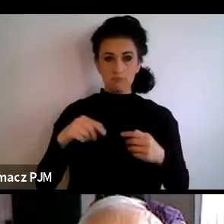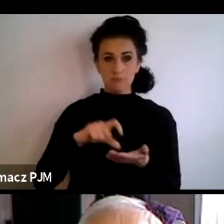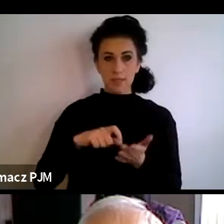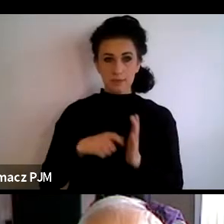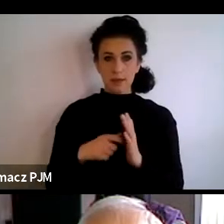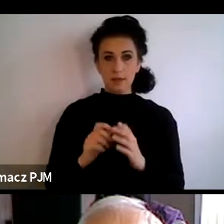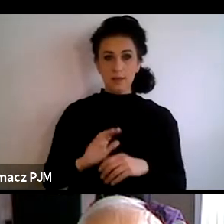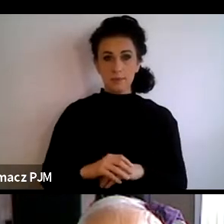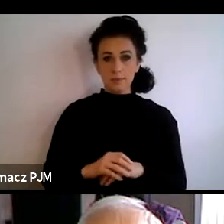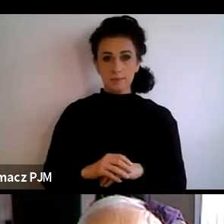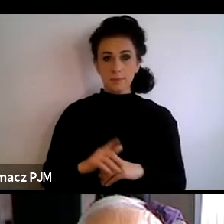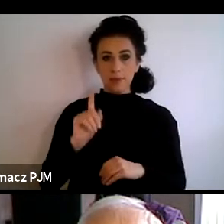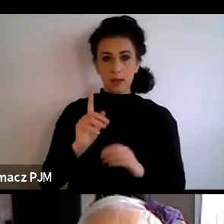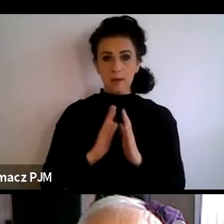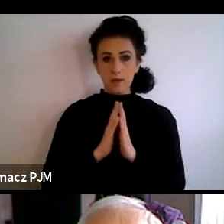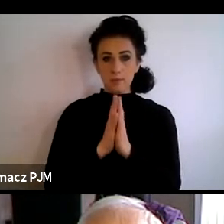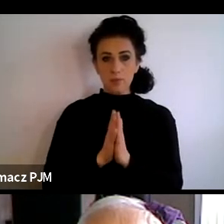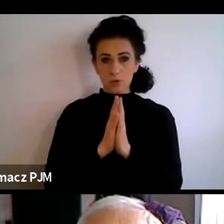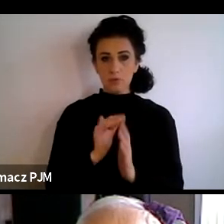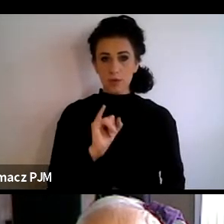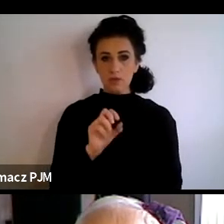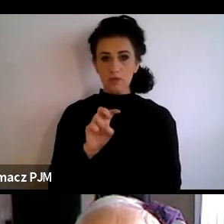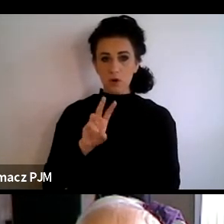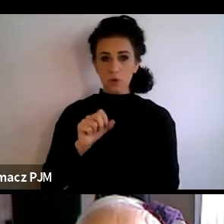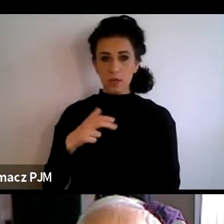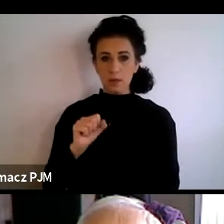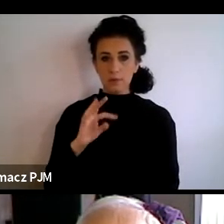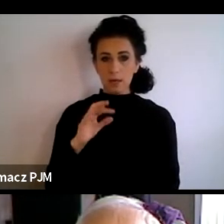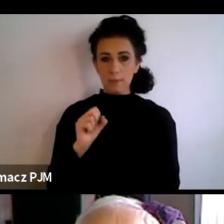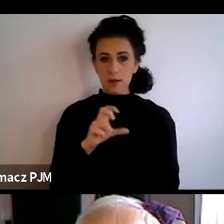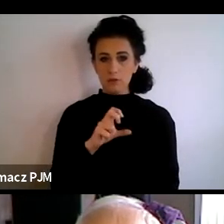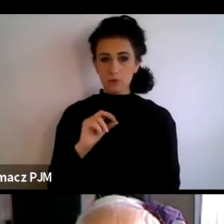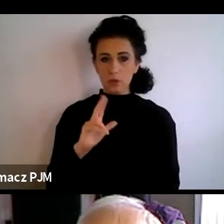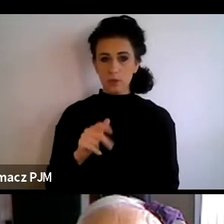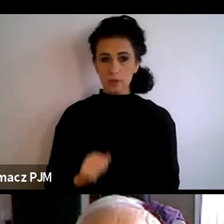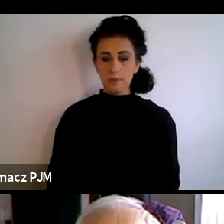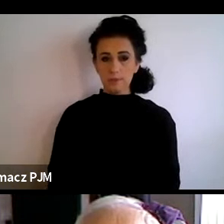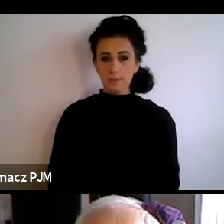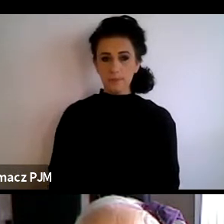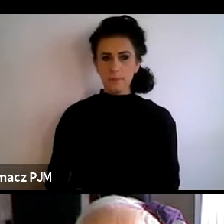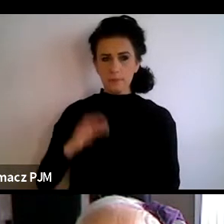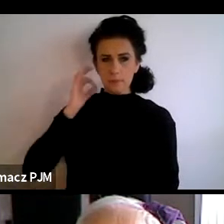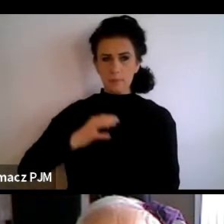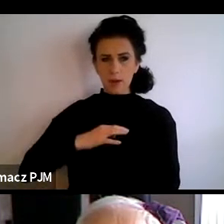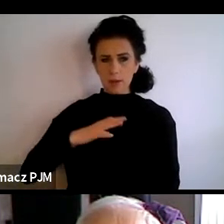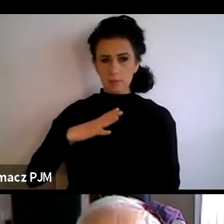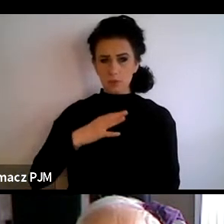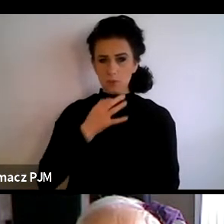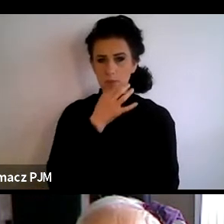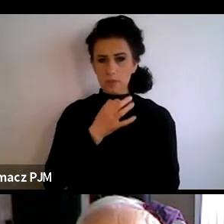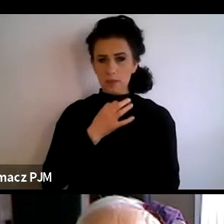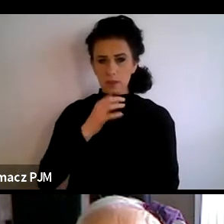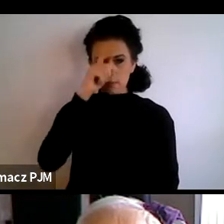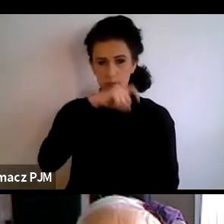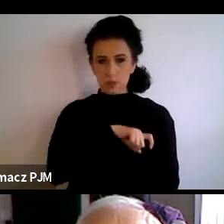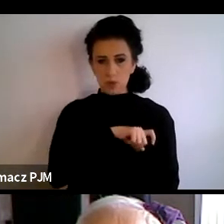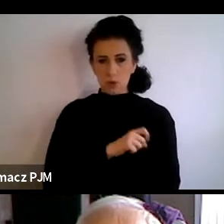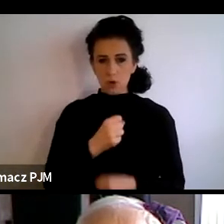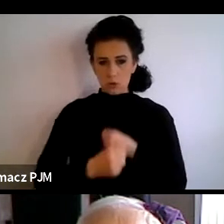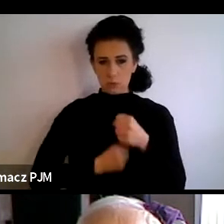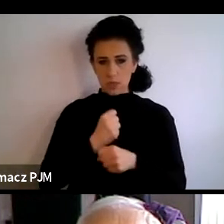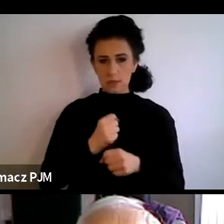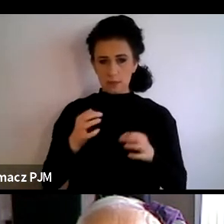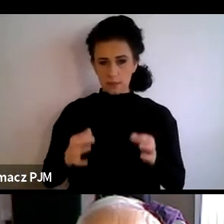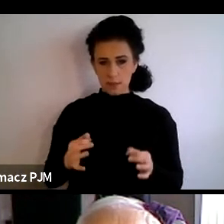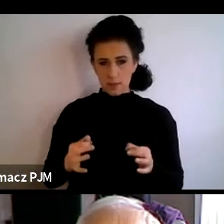głos pani Iwony Tabaczek. Bardzo proszę. Panie pytały o pracę psychologa, tak? Teraz, w tej chwili.